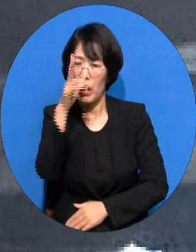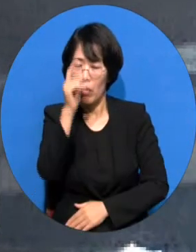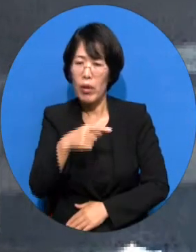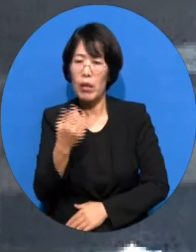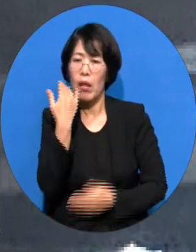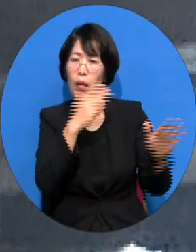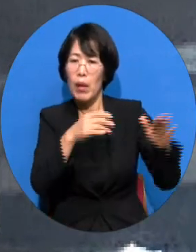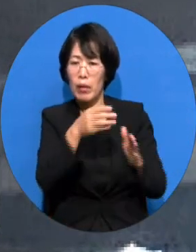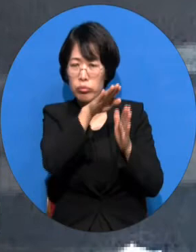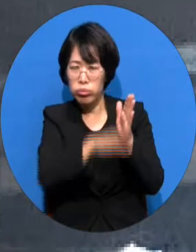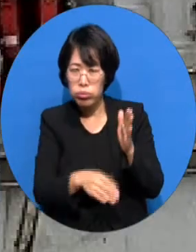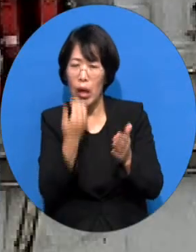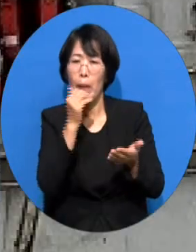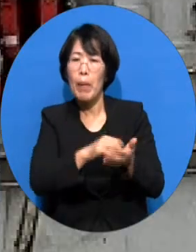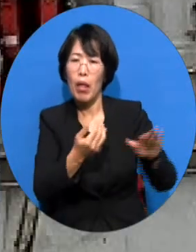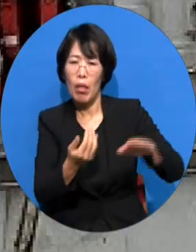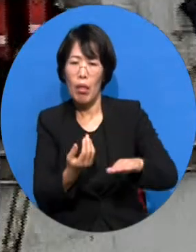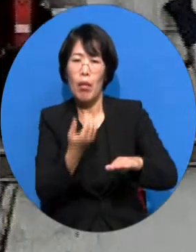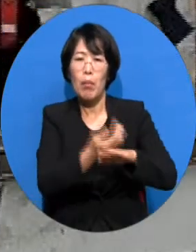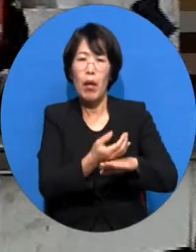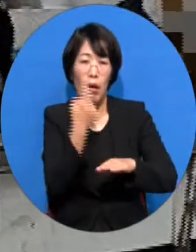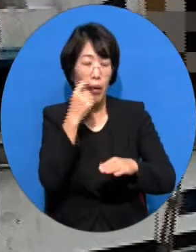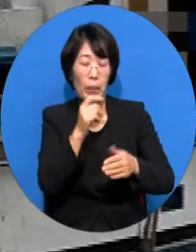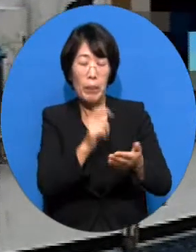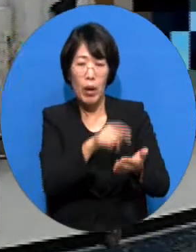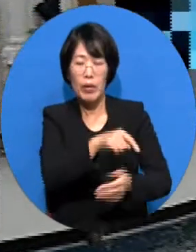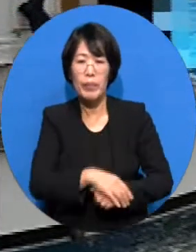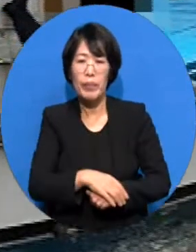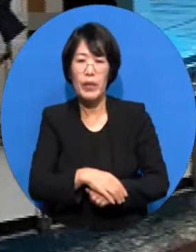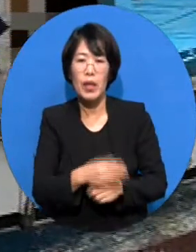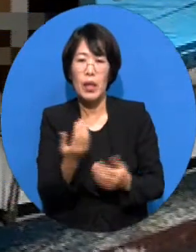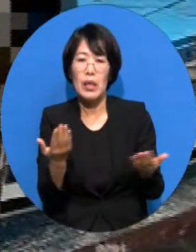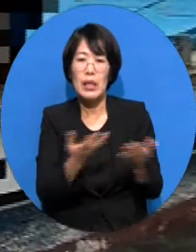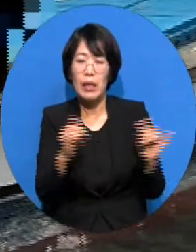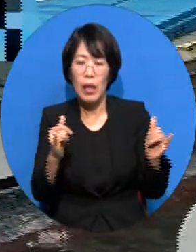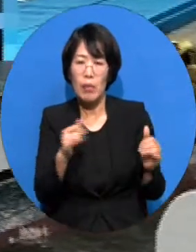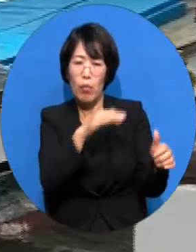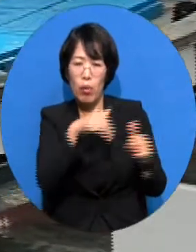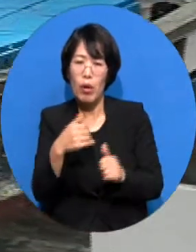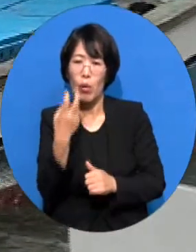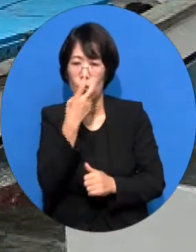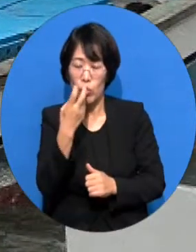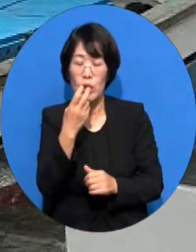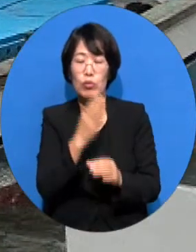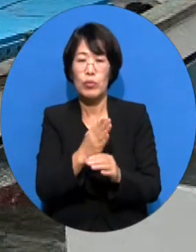드러난 암초를 발견하지 못해 좌초된 것으로 보고 선원들을 대상으로 정확한 사고 원인을 조사하고 있습니다